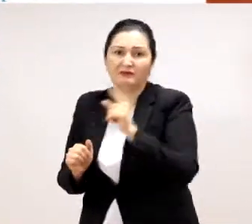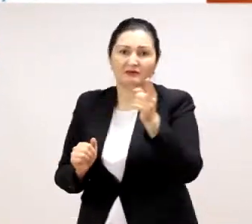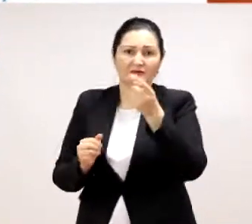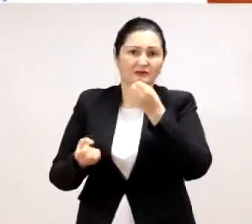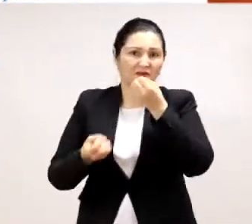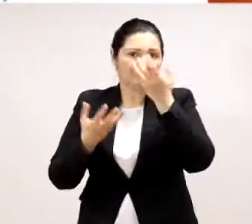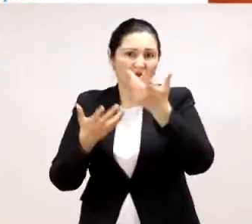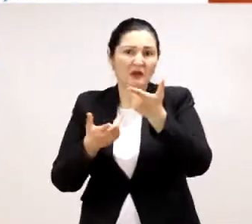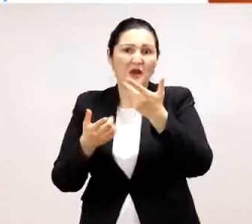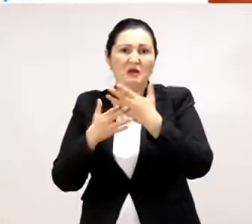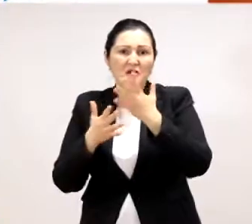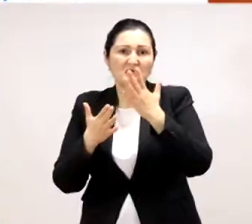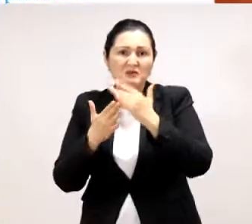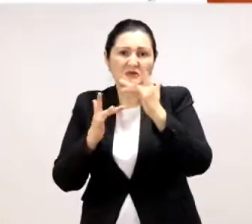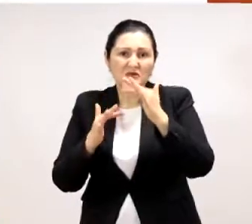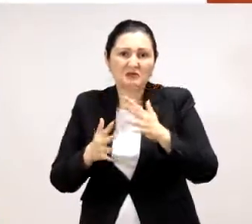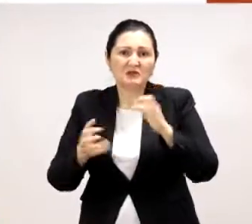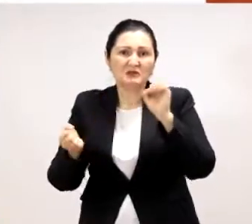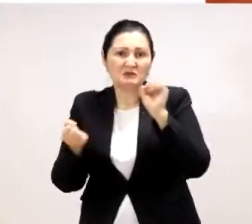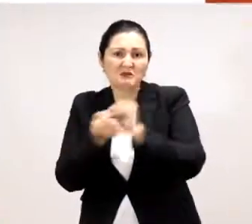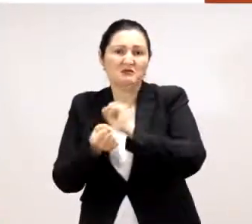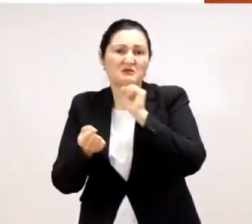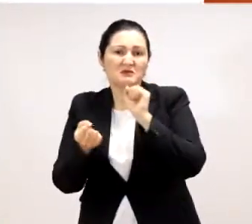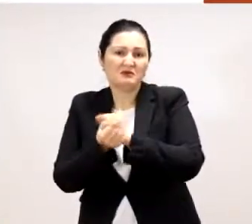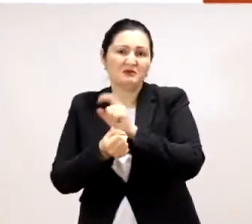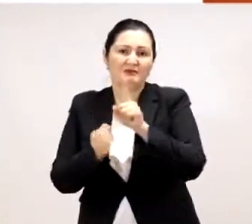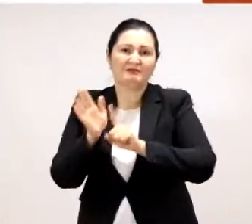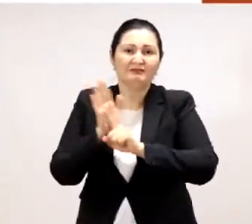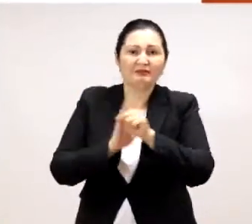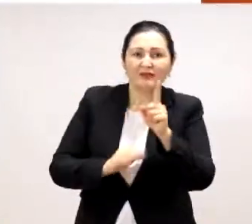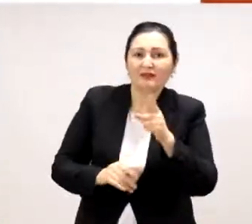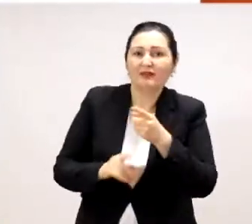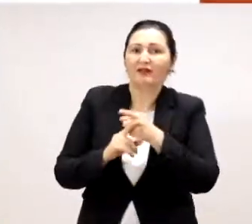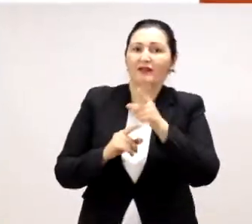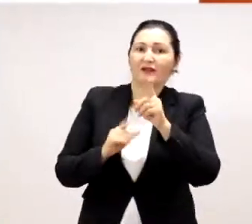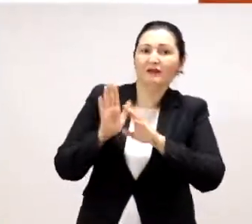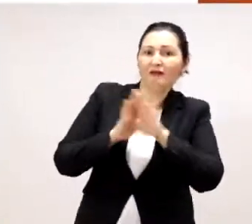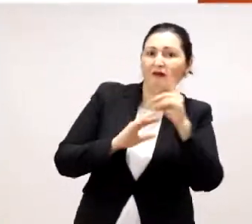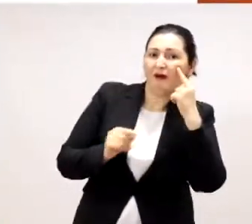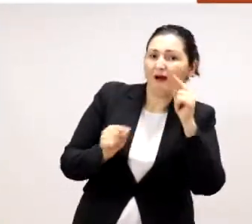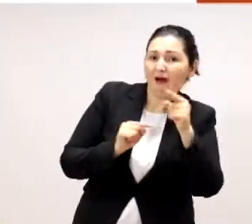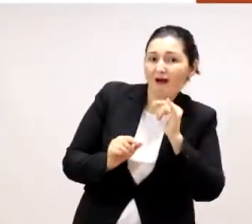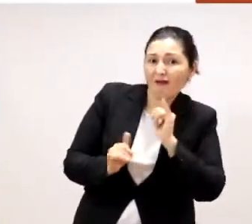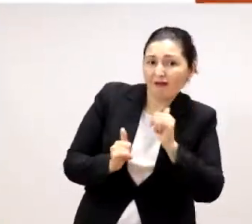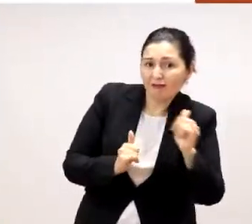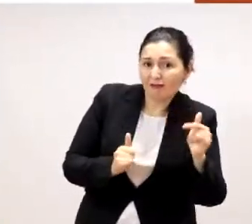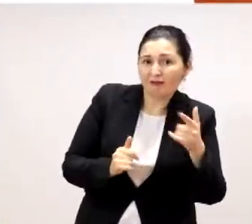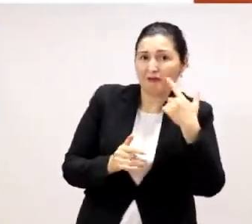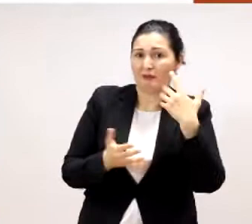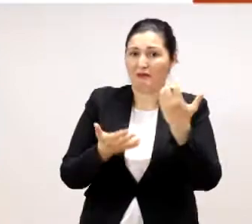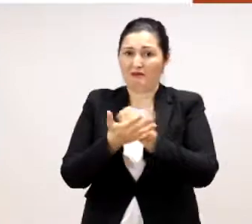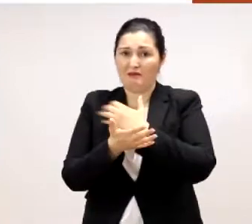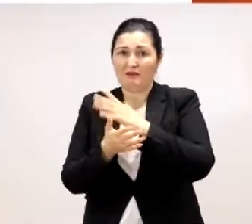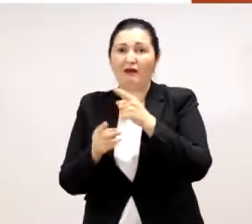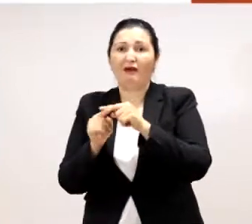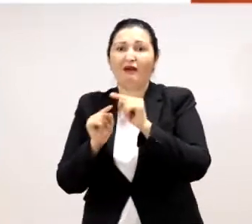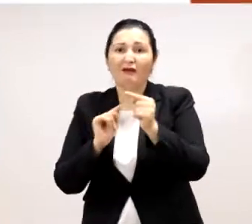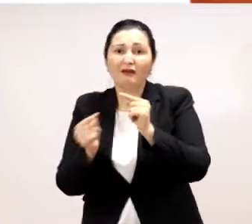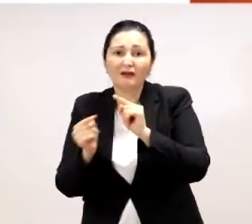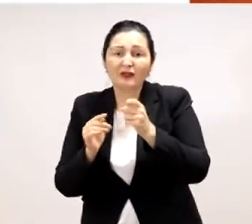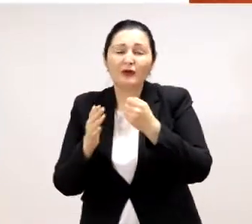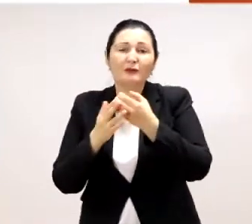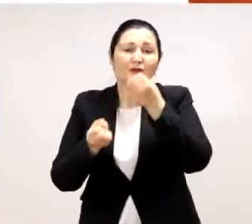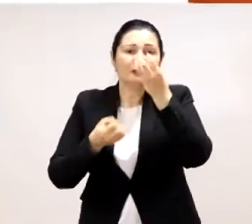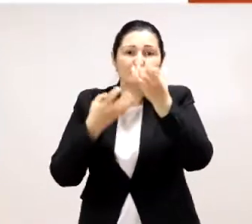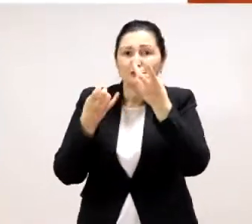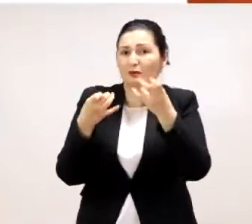برای چی خشک و خزان می شوند. ما اول همین صدبرگ ها را نمایش دادنی بودیم، لیکن نشد. اینها حتی با